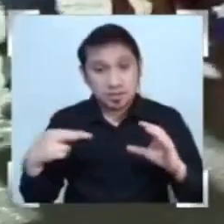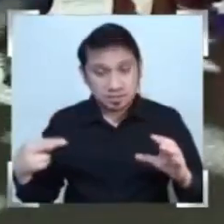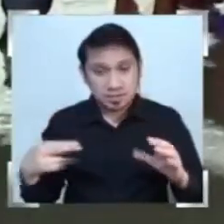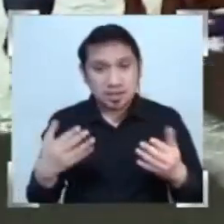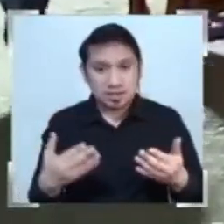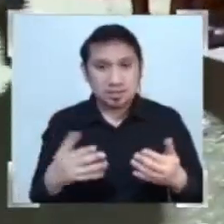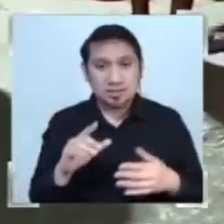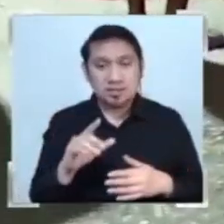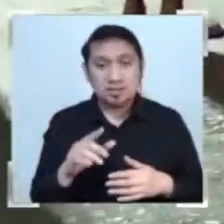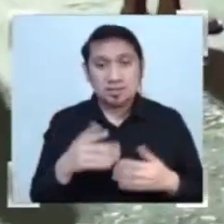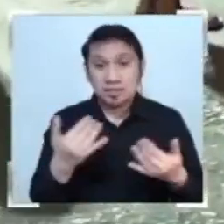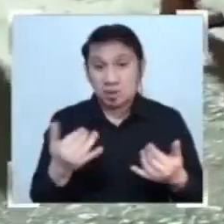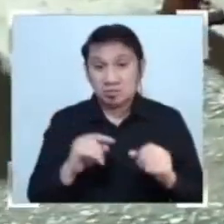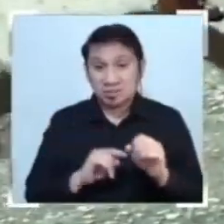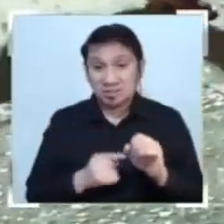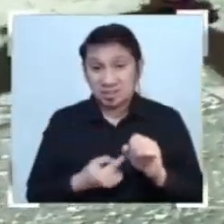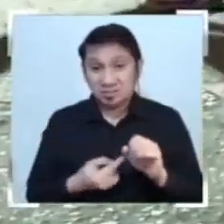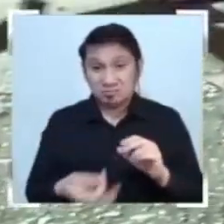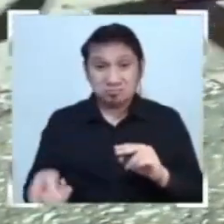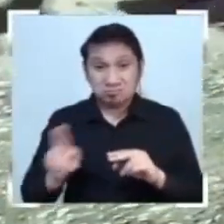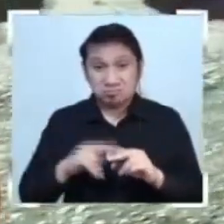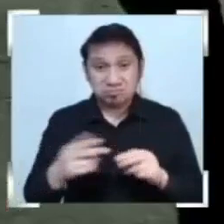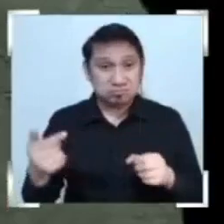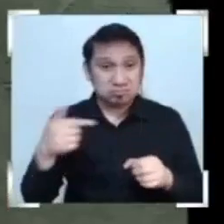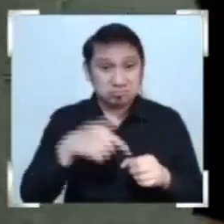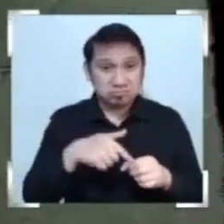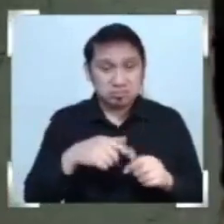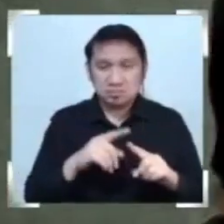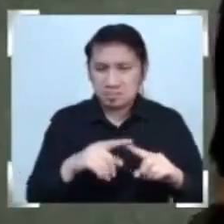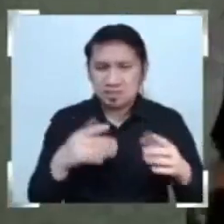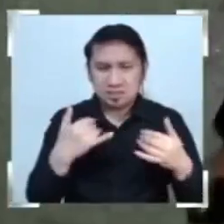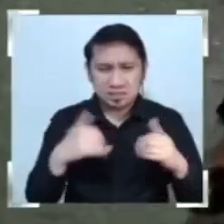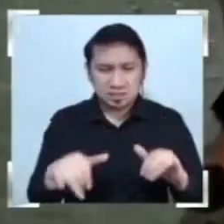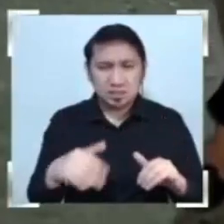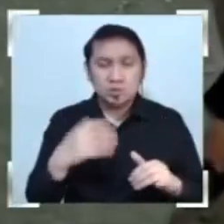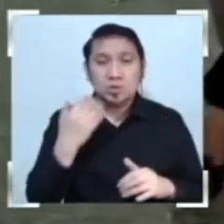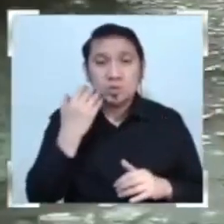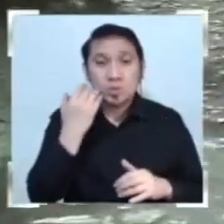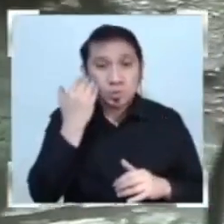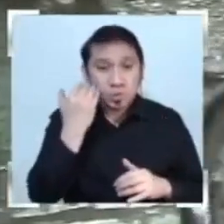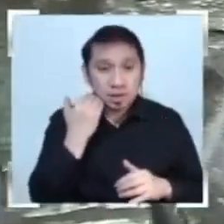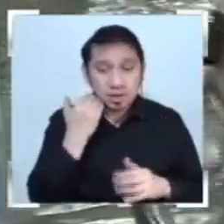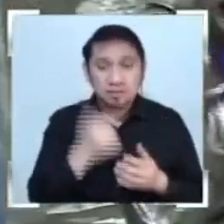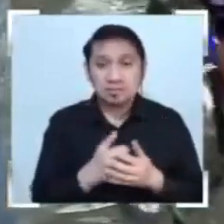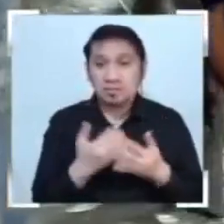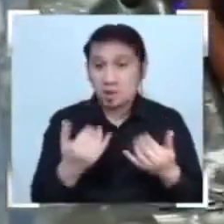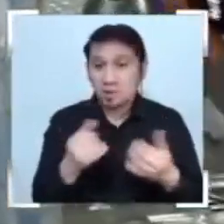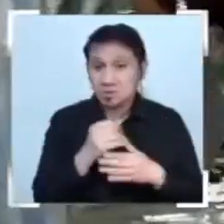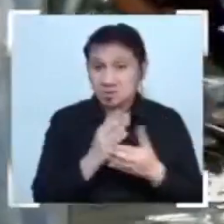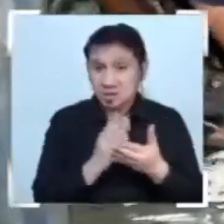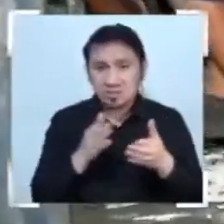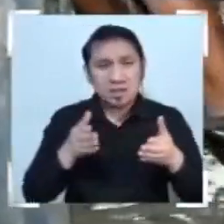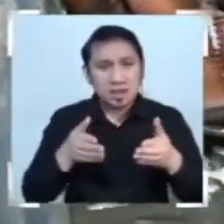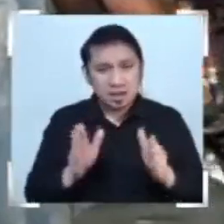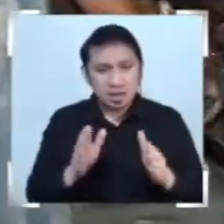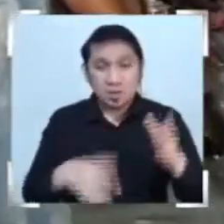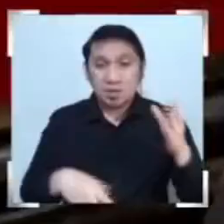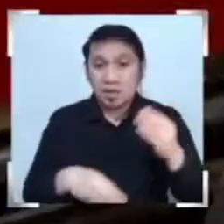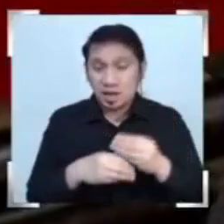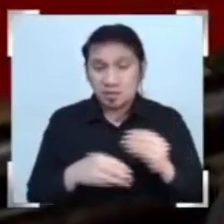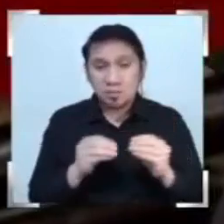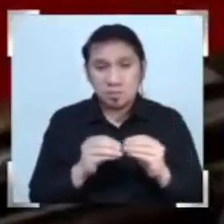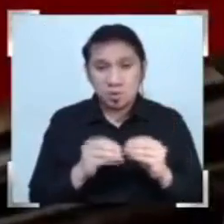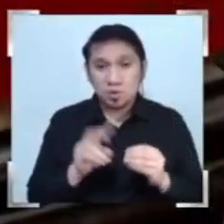ang gasolina at diesel. Pero kulang na kulang daw ito. Kaya humirit ang ilan na payagan silang magdagdag pa ng